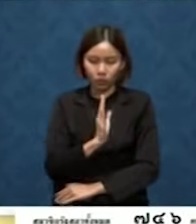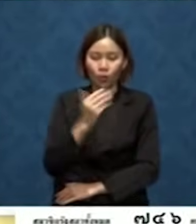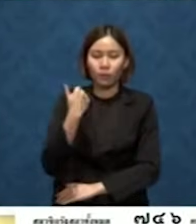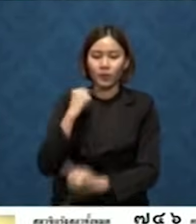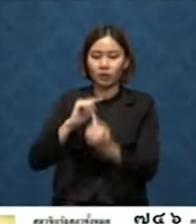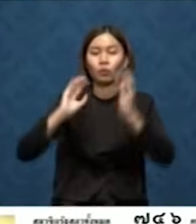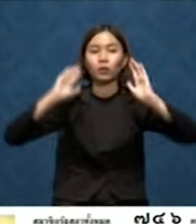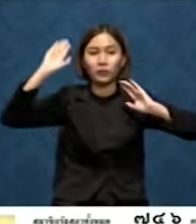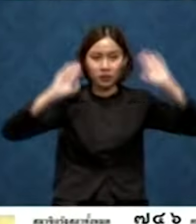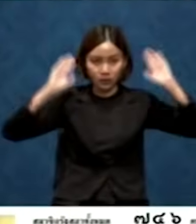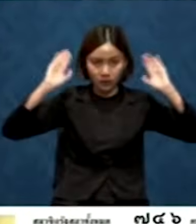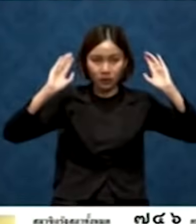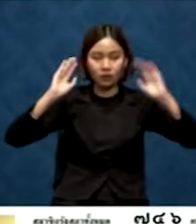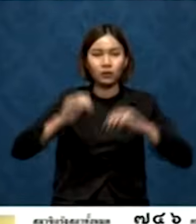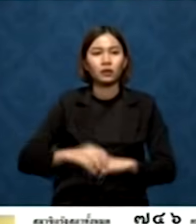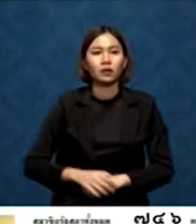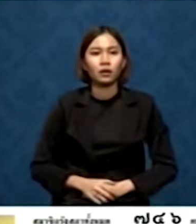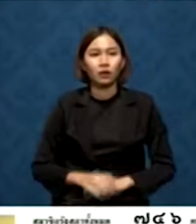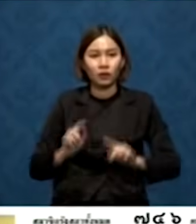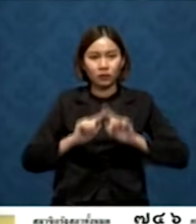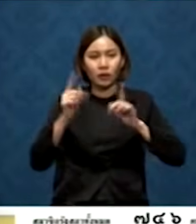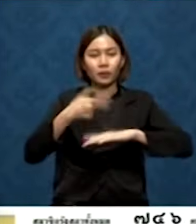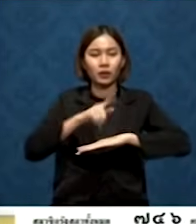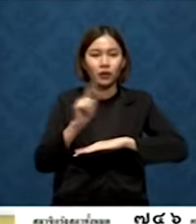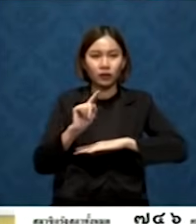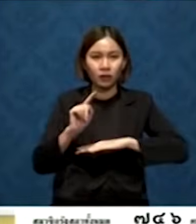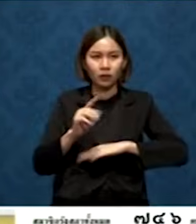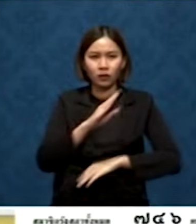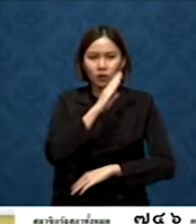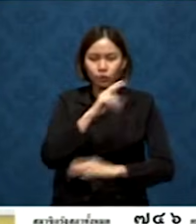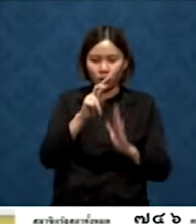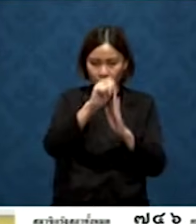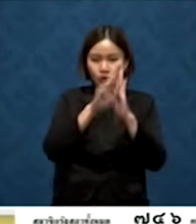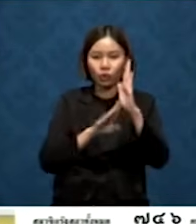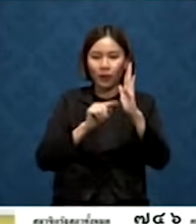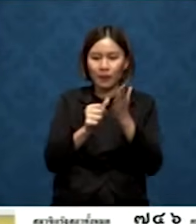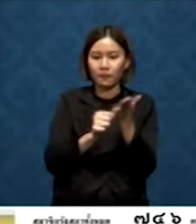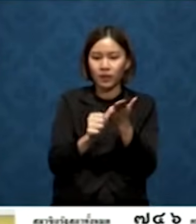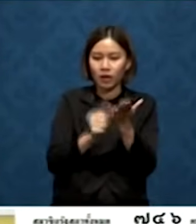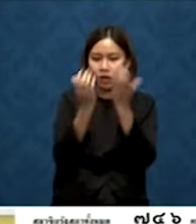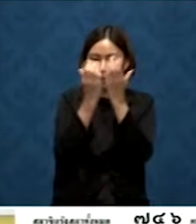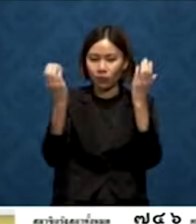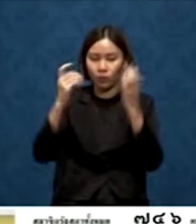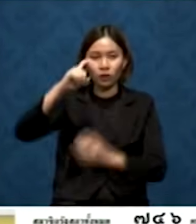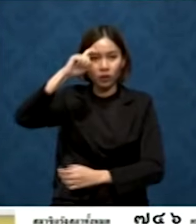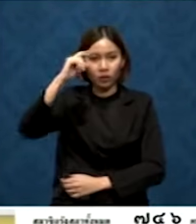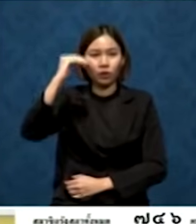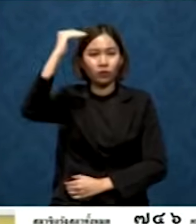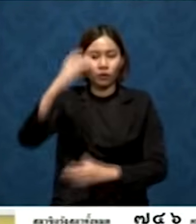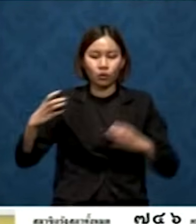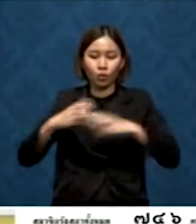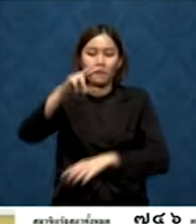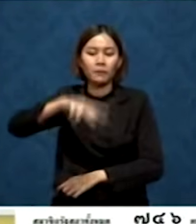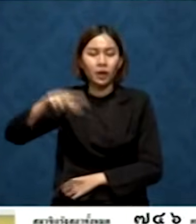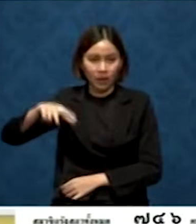ประชาธิปไตยแต่ถ้าประธานครับหากเรานำเอานโยบายแก้รัฐธรรมนูญของนายเศรษฐาและพรรคเพื่อไทยครับ